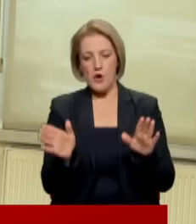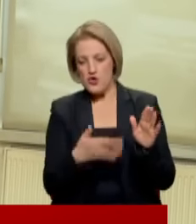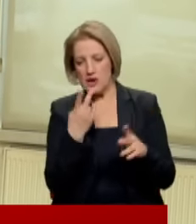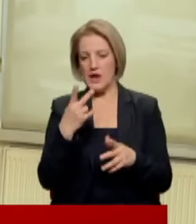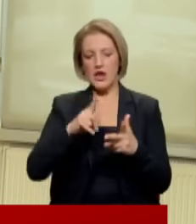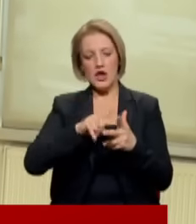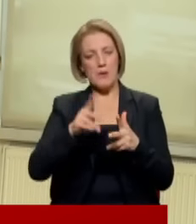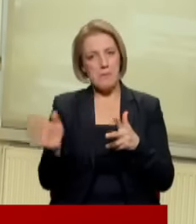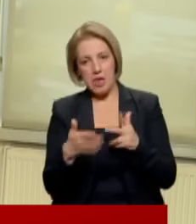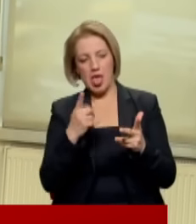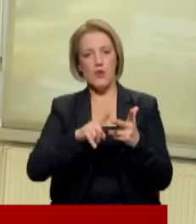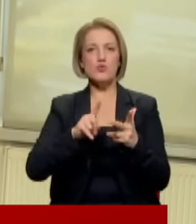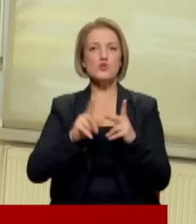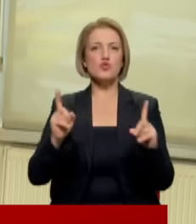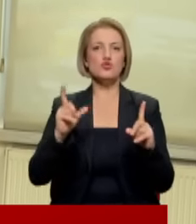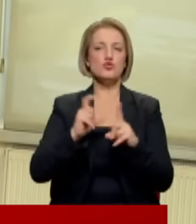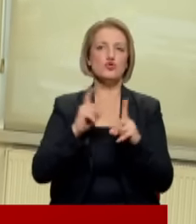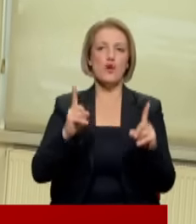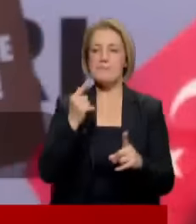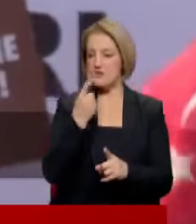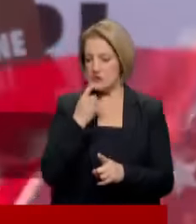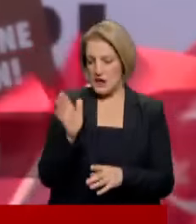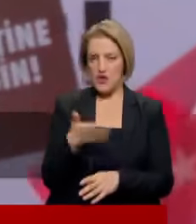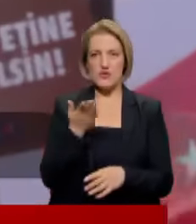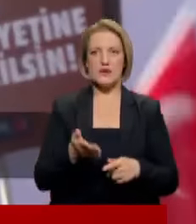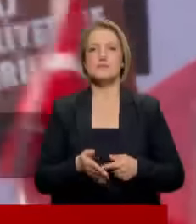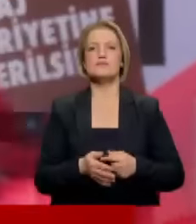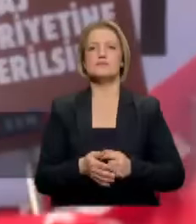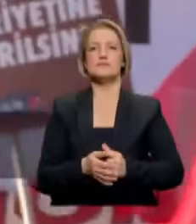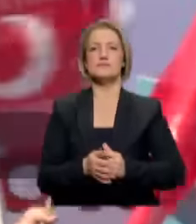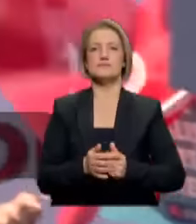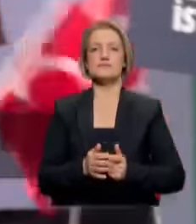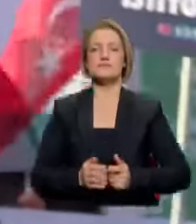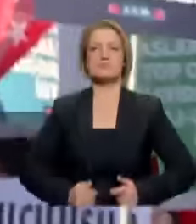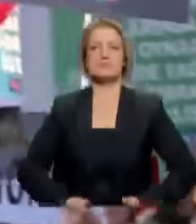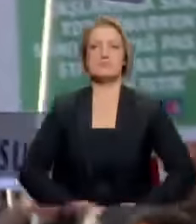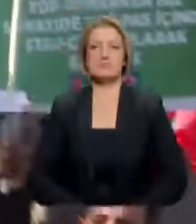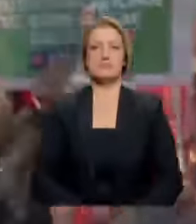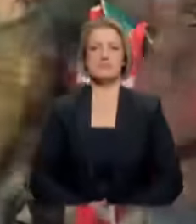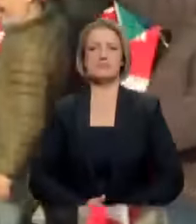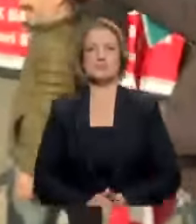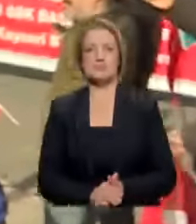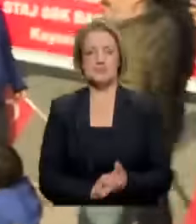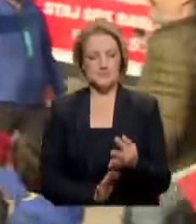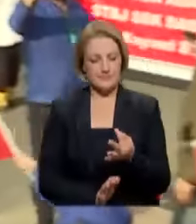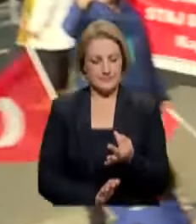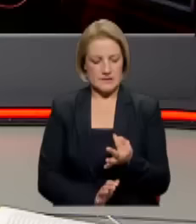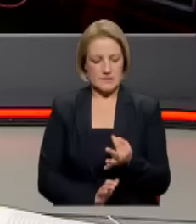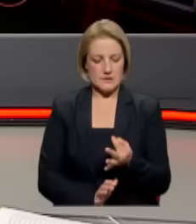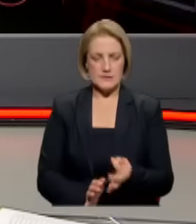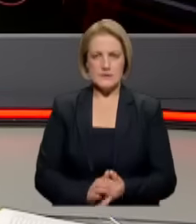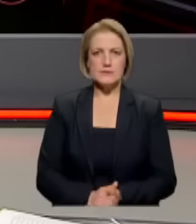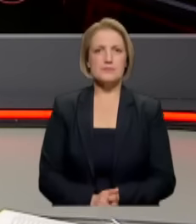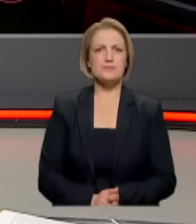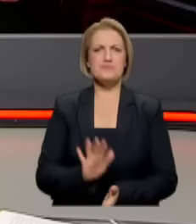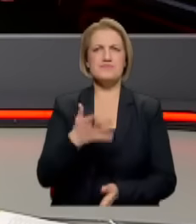şu an 3 yasama döneminin de bir buç yılı geçti sü Adalet sü Adalet